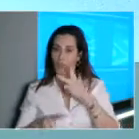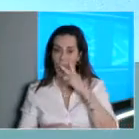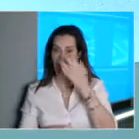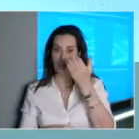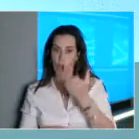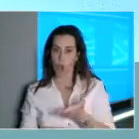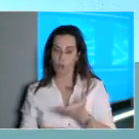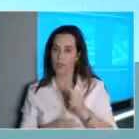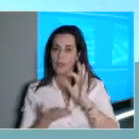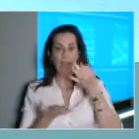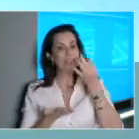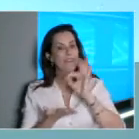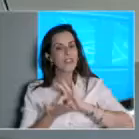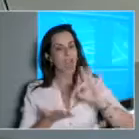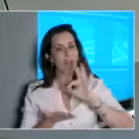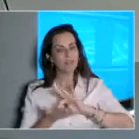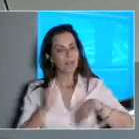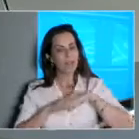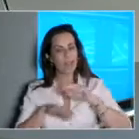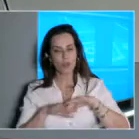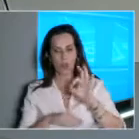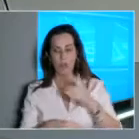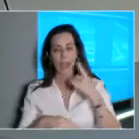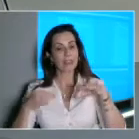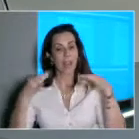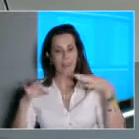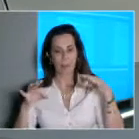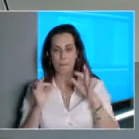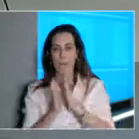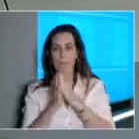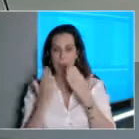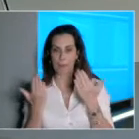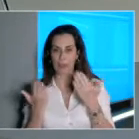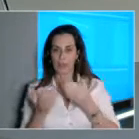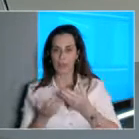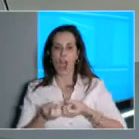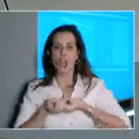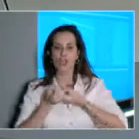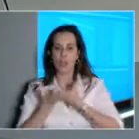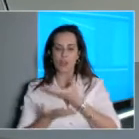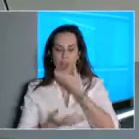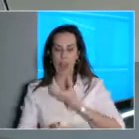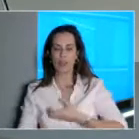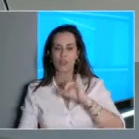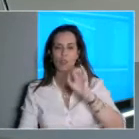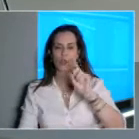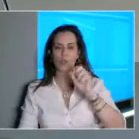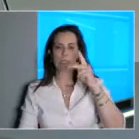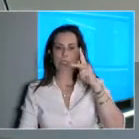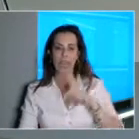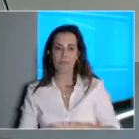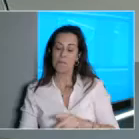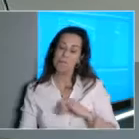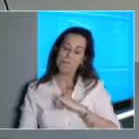לראות כתב ידו באחד הדפים ממחברת השירים של הרב עובדיה יוסף. מעניין, אגב,